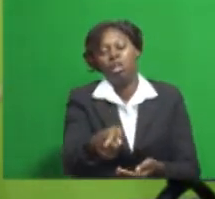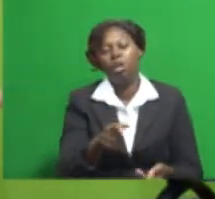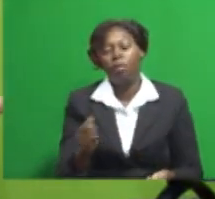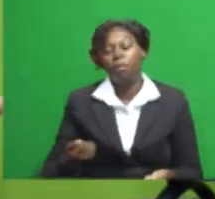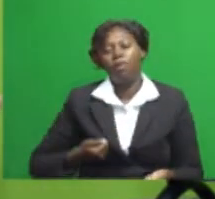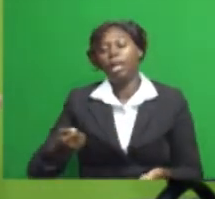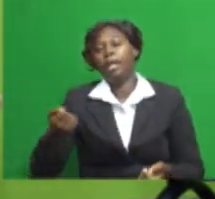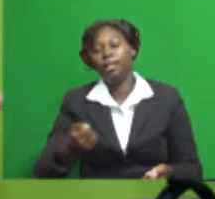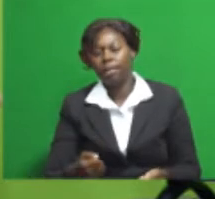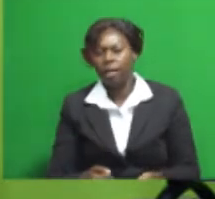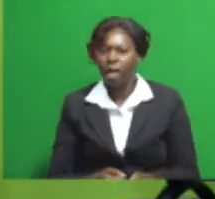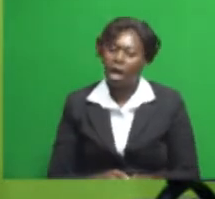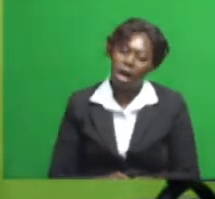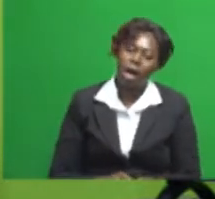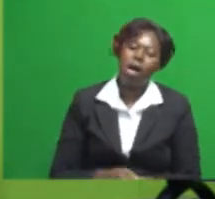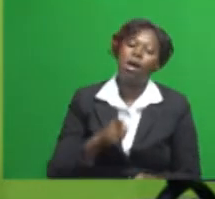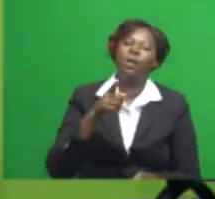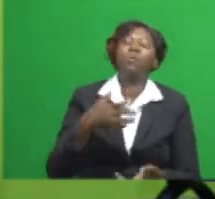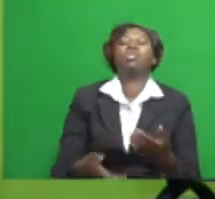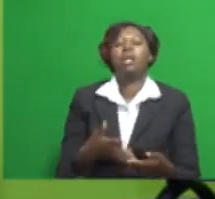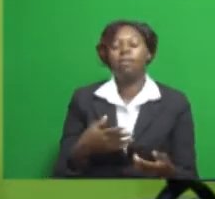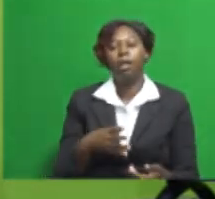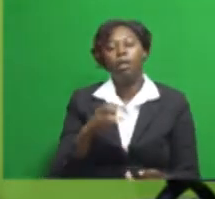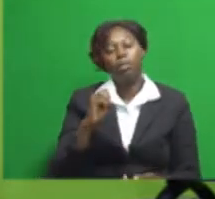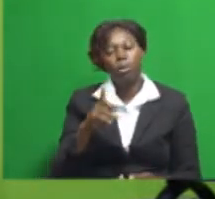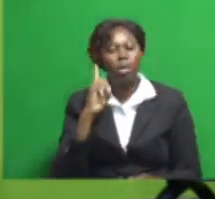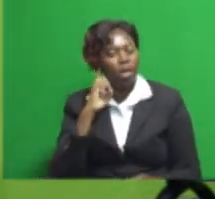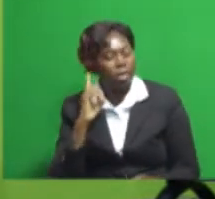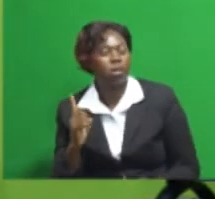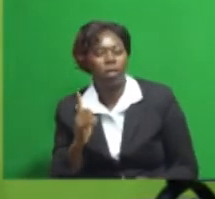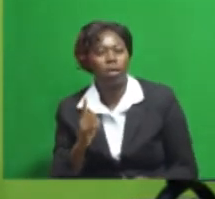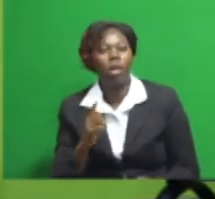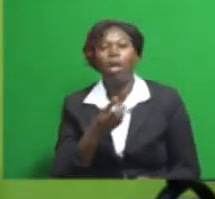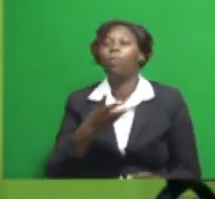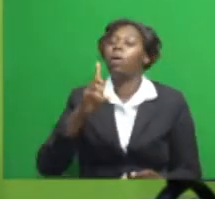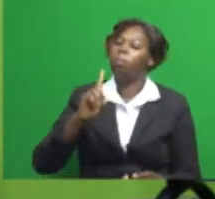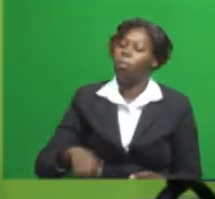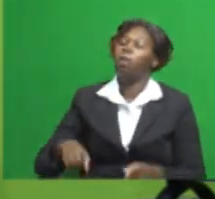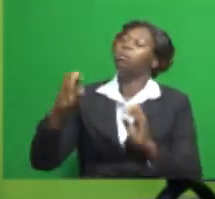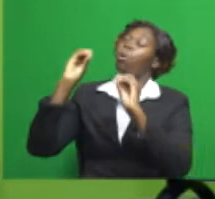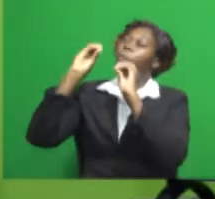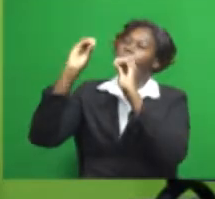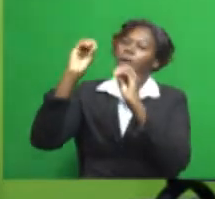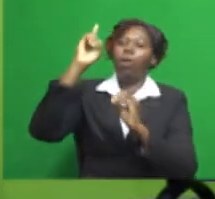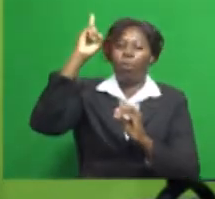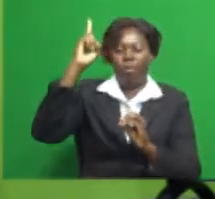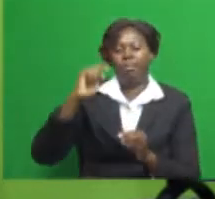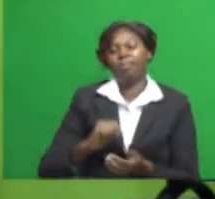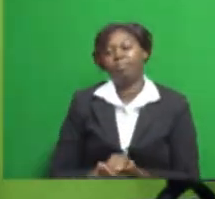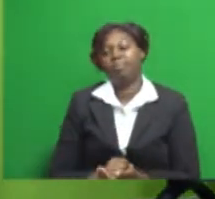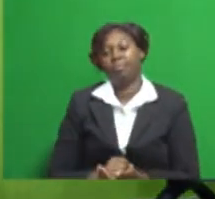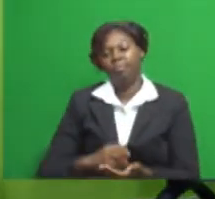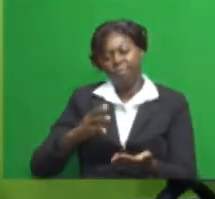achinyatsozoti hazvinopesana neshoko. Inzwai vateereri. Tinofanira kuteerera Mwari kupfuura vanhu. Tichambonzwa kambo